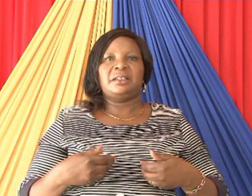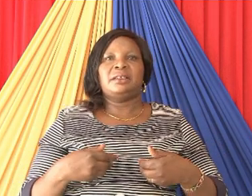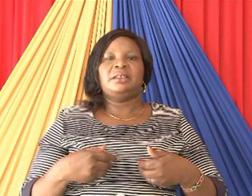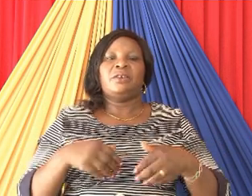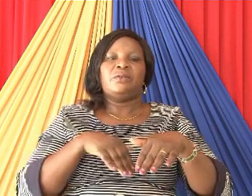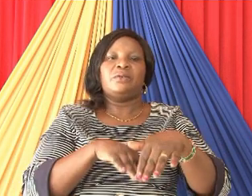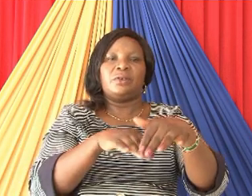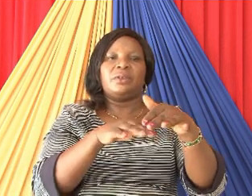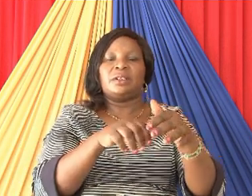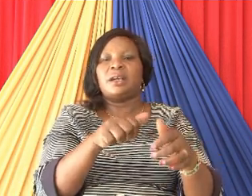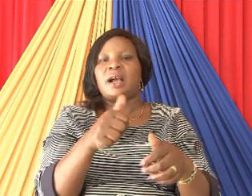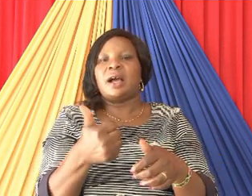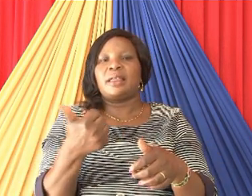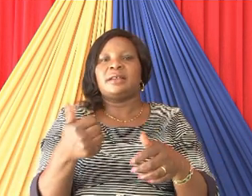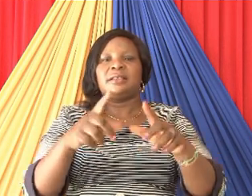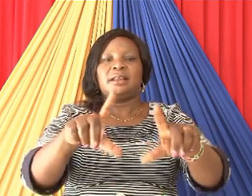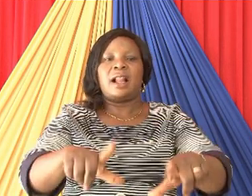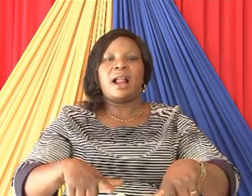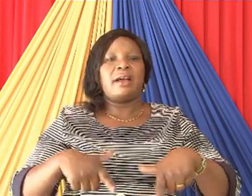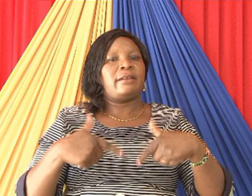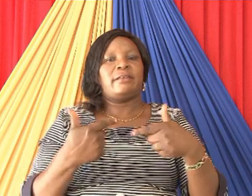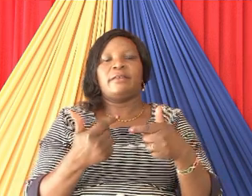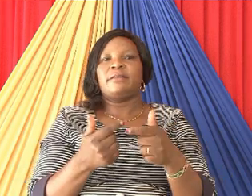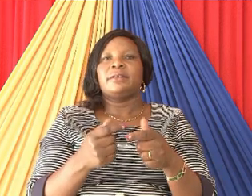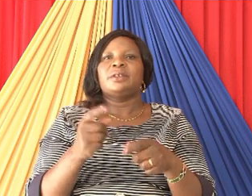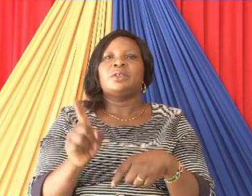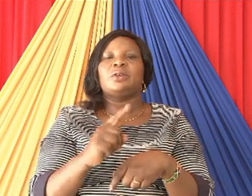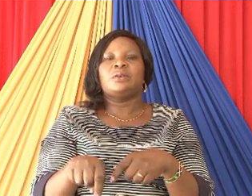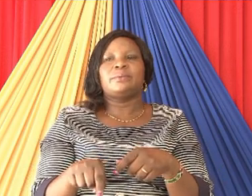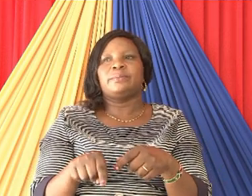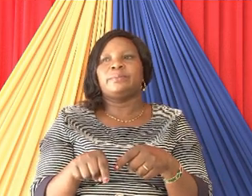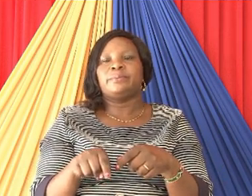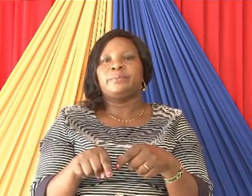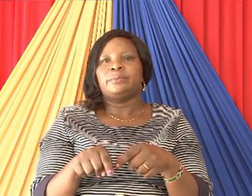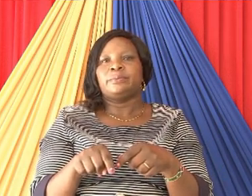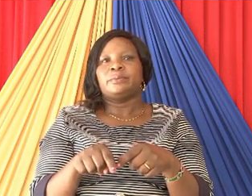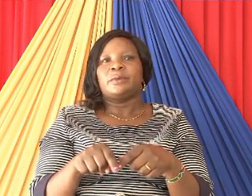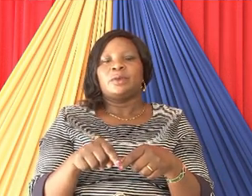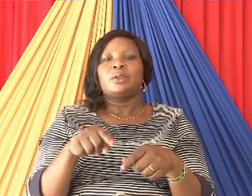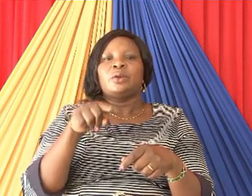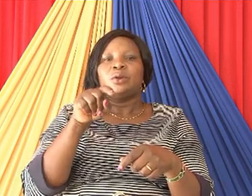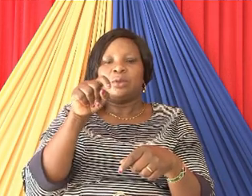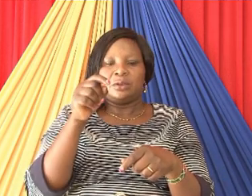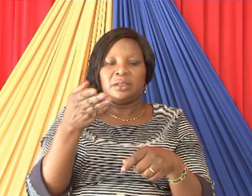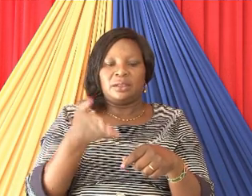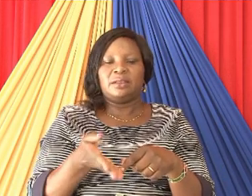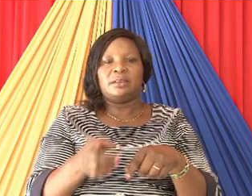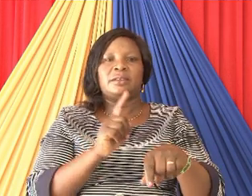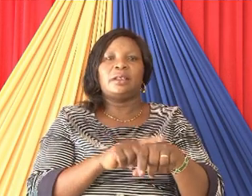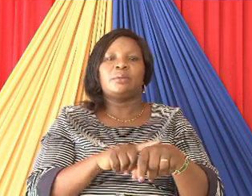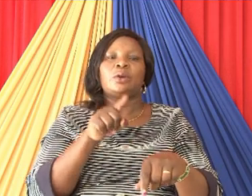huu kuna watu ambao lazima utawasamehea, kuna watu ambao utawaangusha chini ili maisha